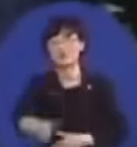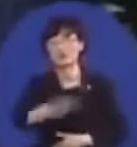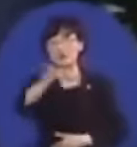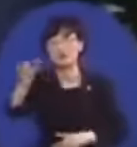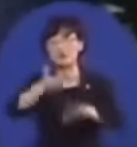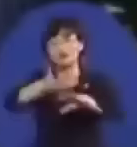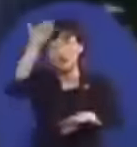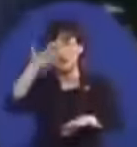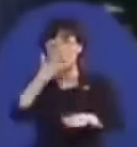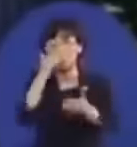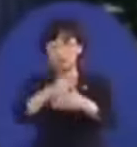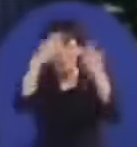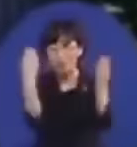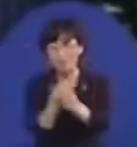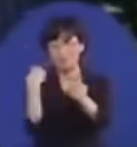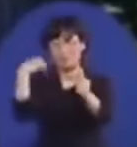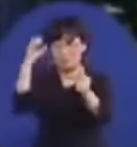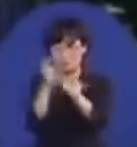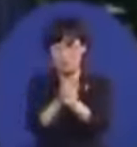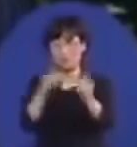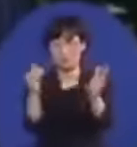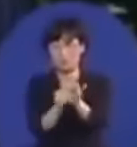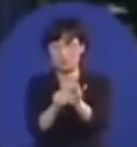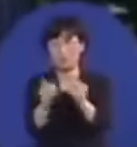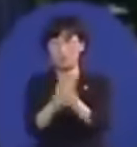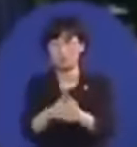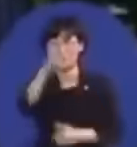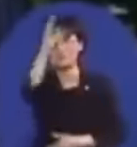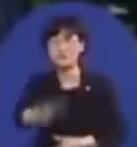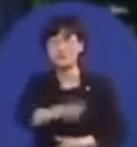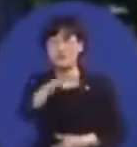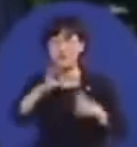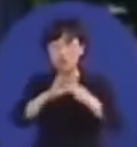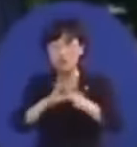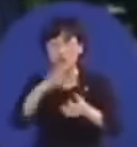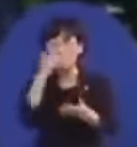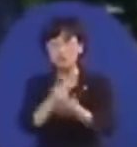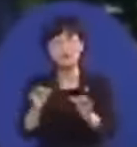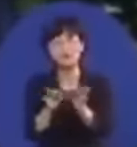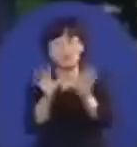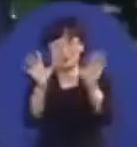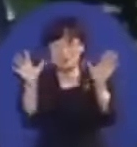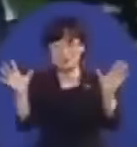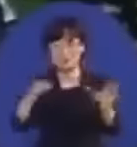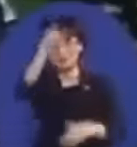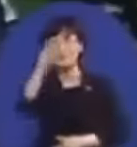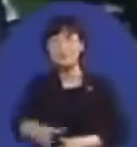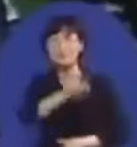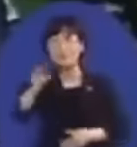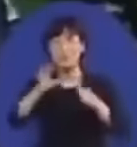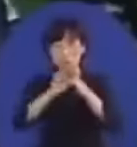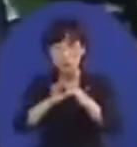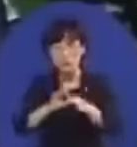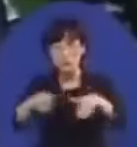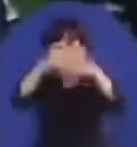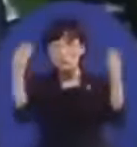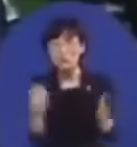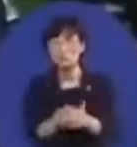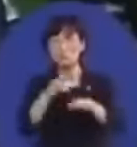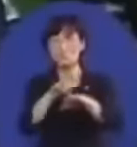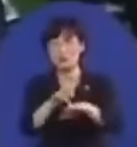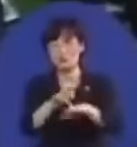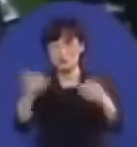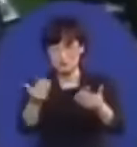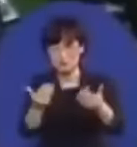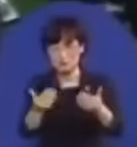죄악을 담당하셨으니 십자가를 통하여 죄가 사라지는 것이고 십자가를 통하여 모든 마귀의